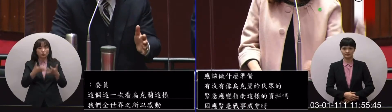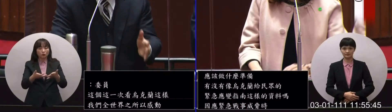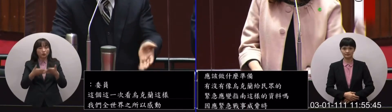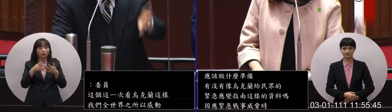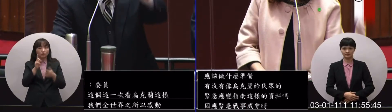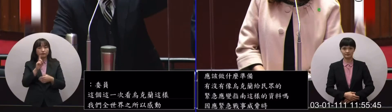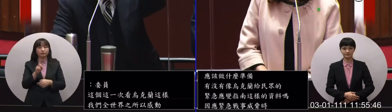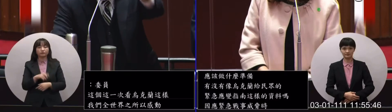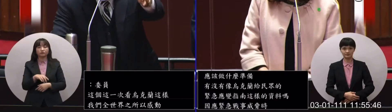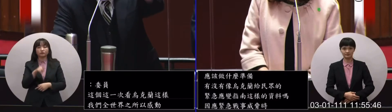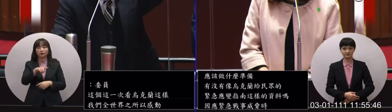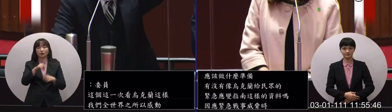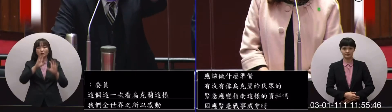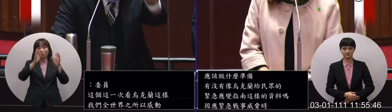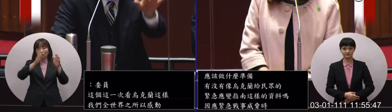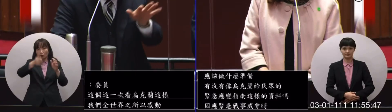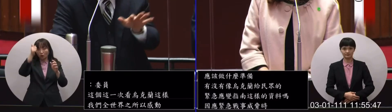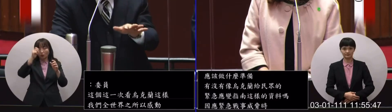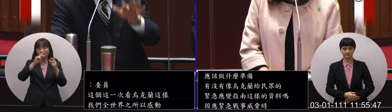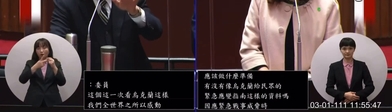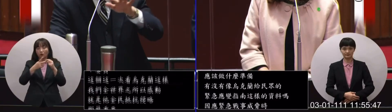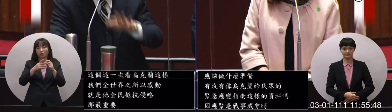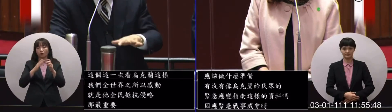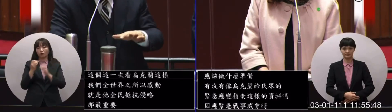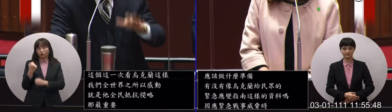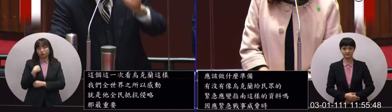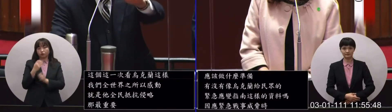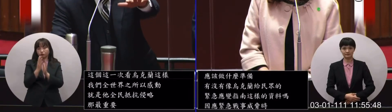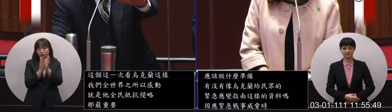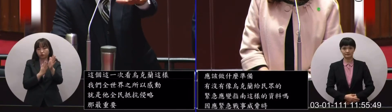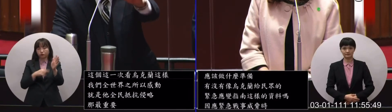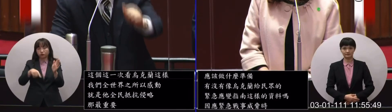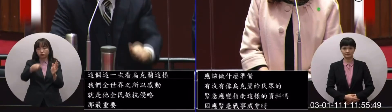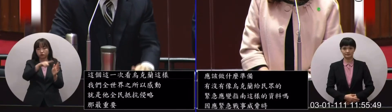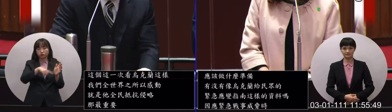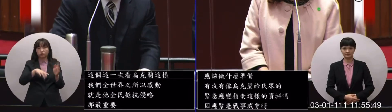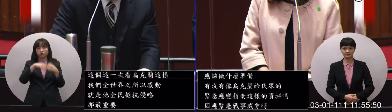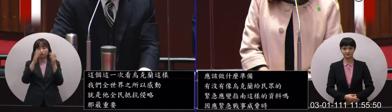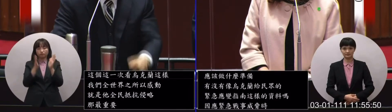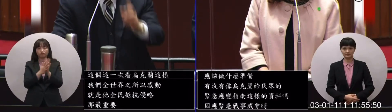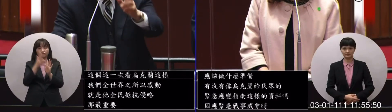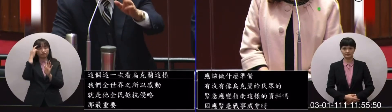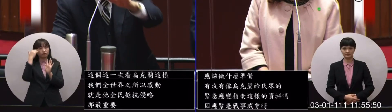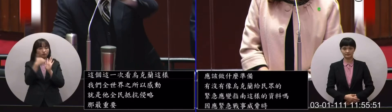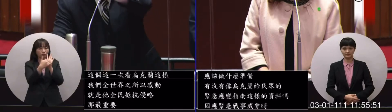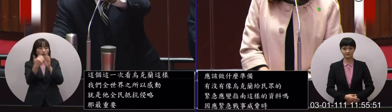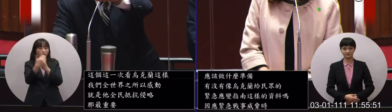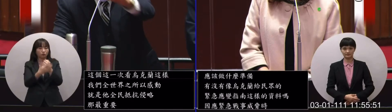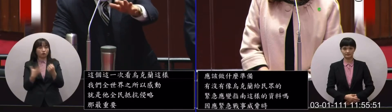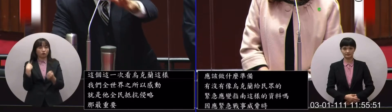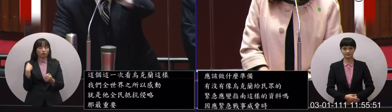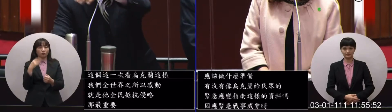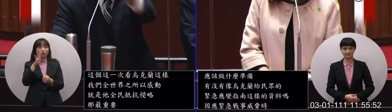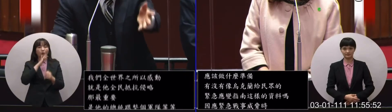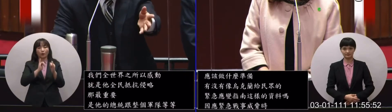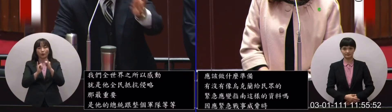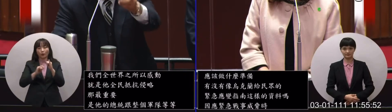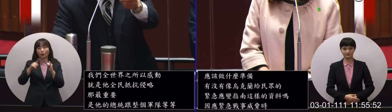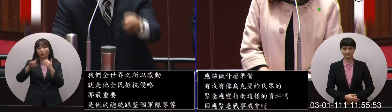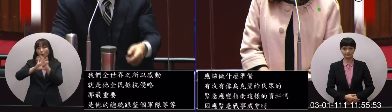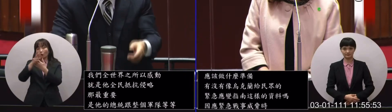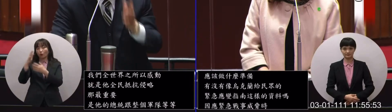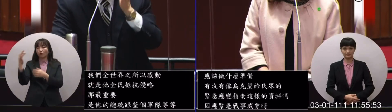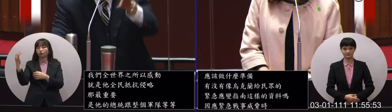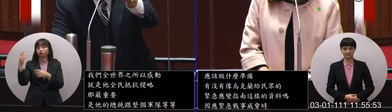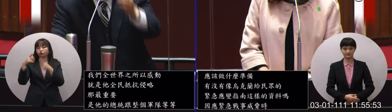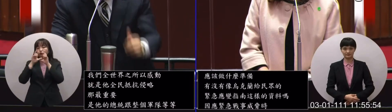是他的总统跟他整个军队等等都坚守岗位，然后他的国民从国外回